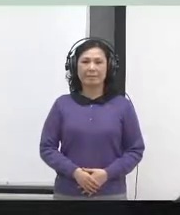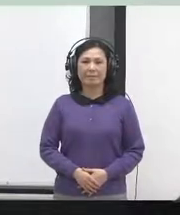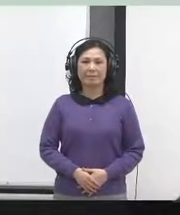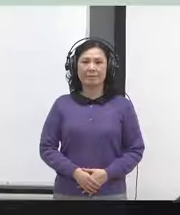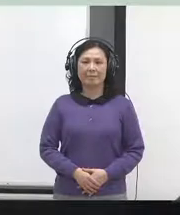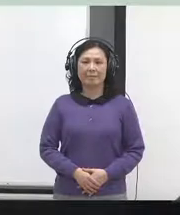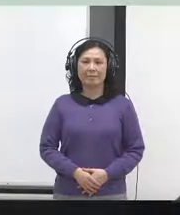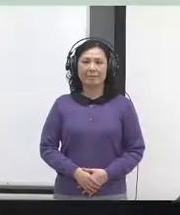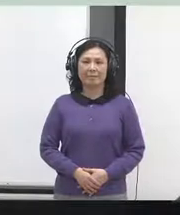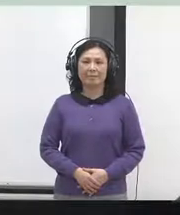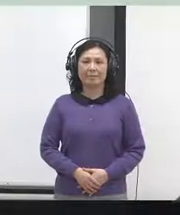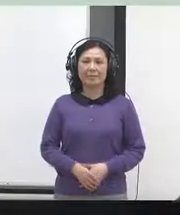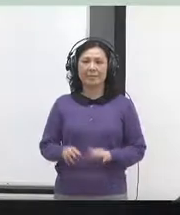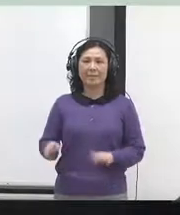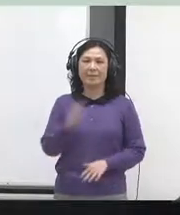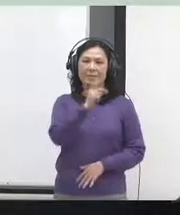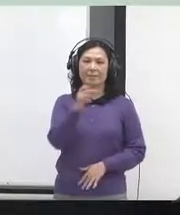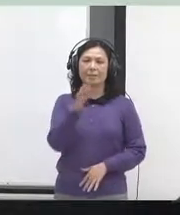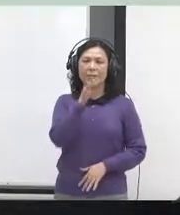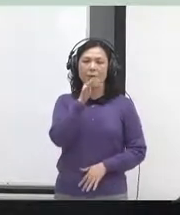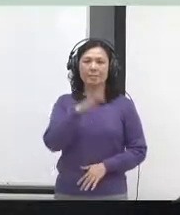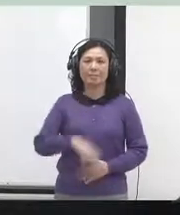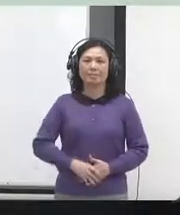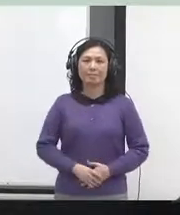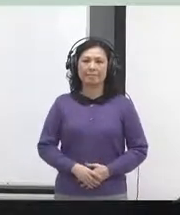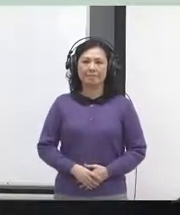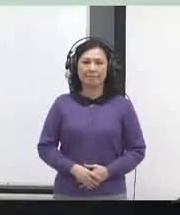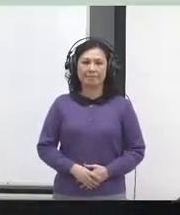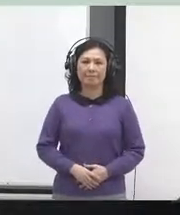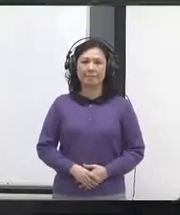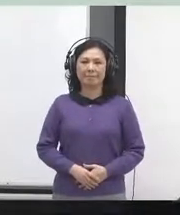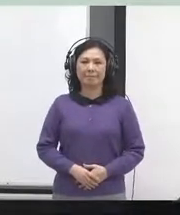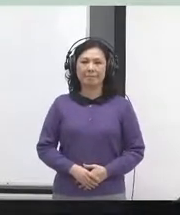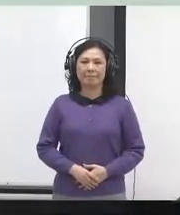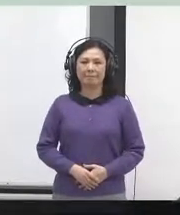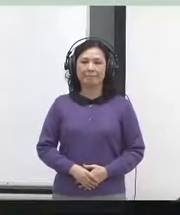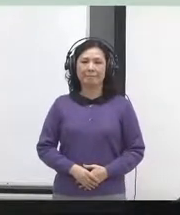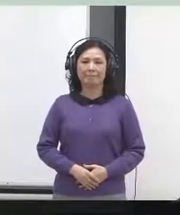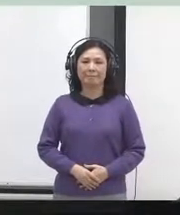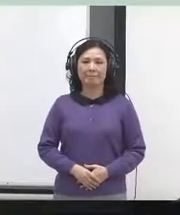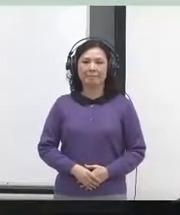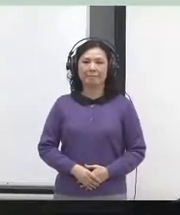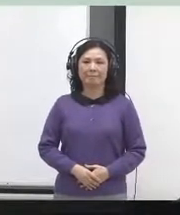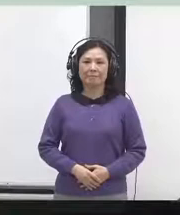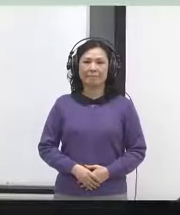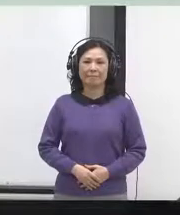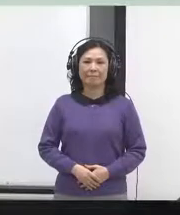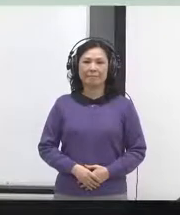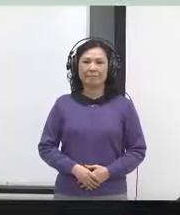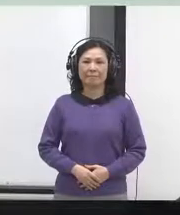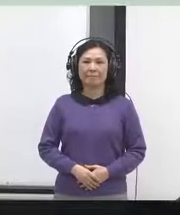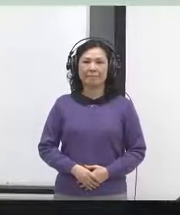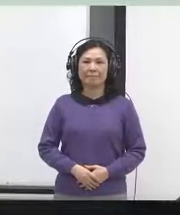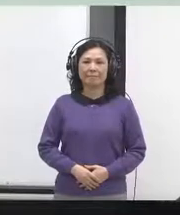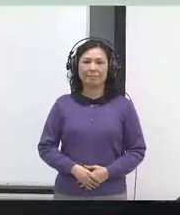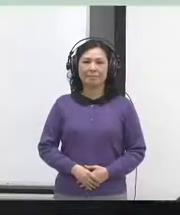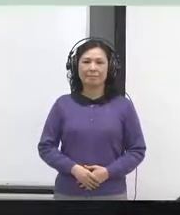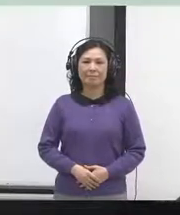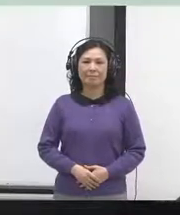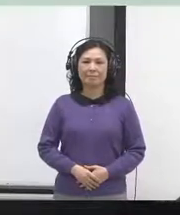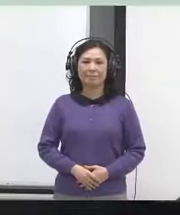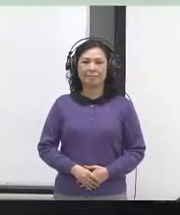蛮多的渊源，像之前以前g0v 曾经有到那边去做演讲，然后跟交流。所以